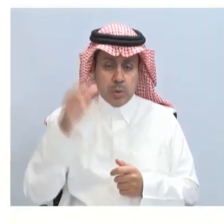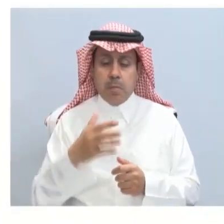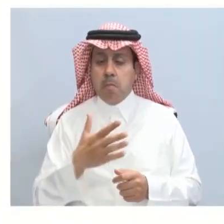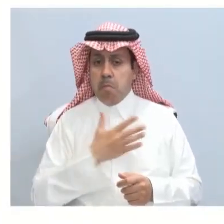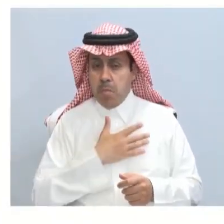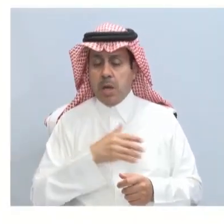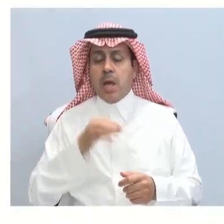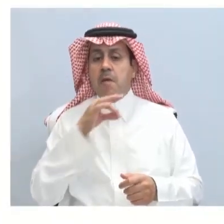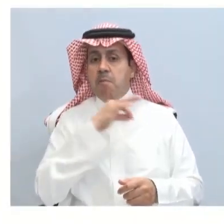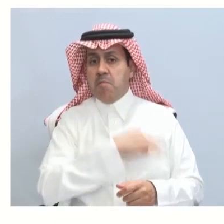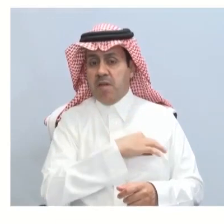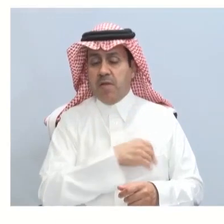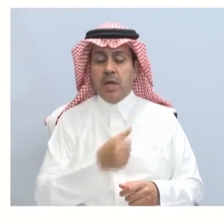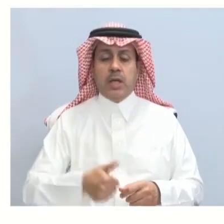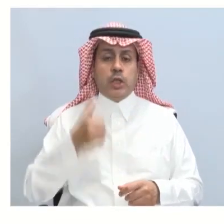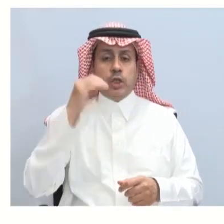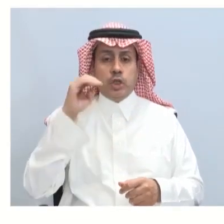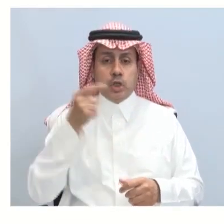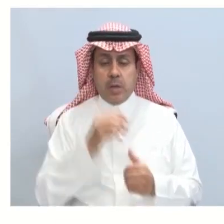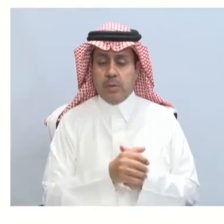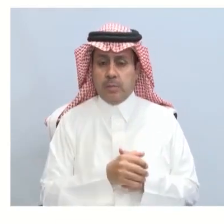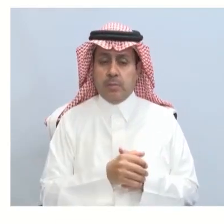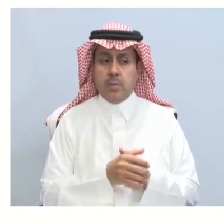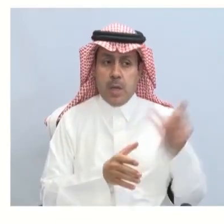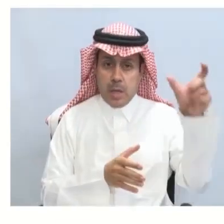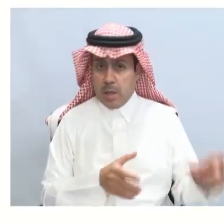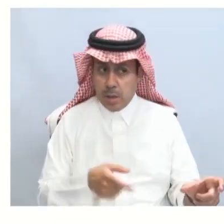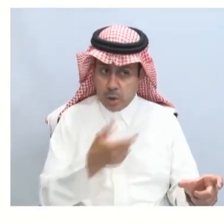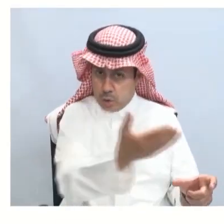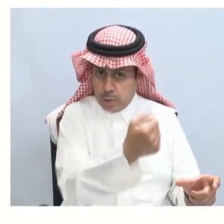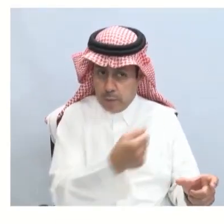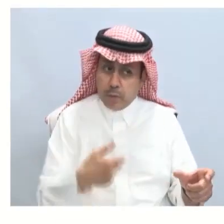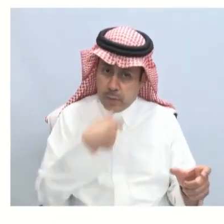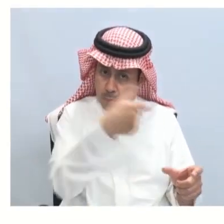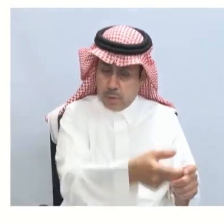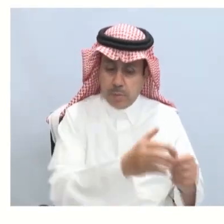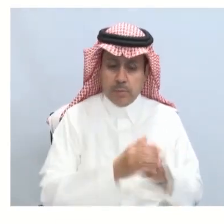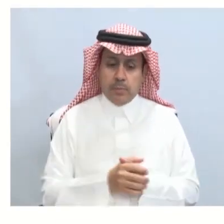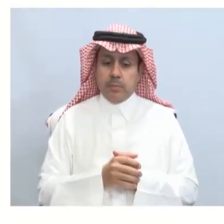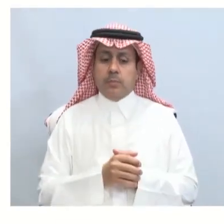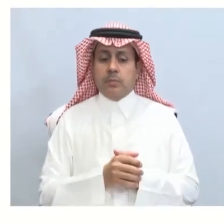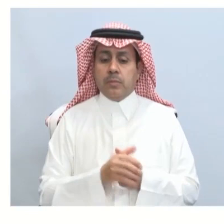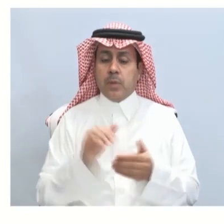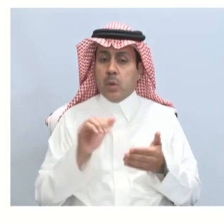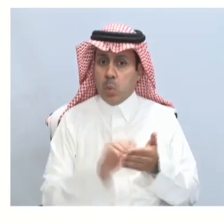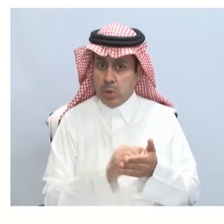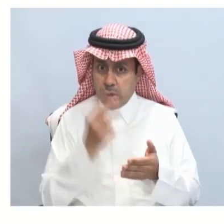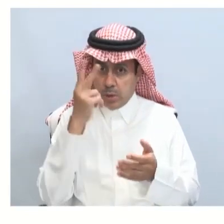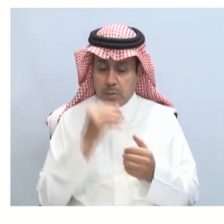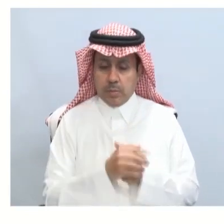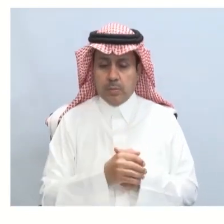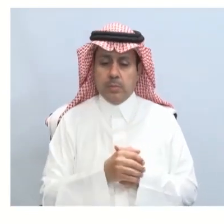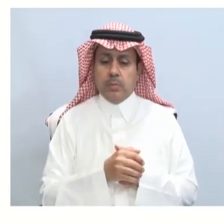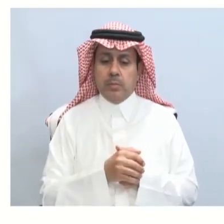ملك منفعه ان يؤجرها على غيره وان لم يكن مالكا للعين ويشترط ذلك شرطان ما هما